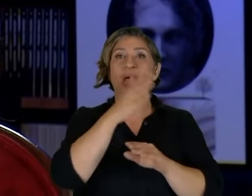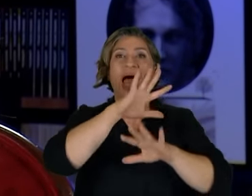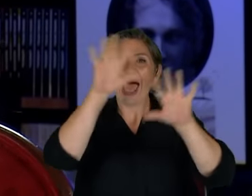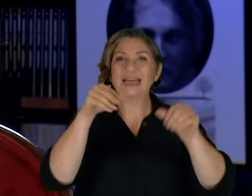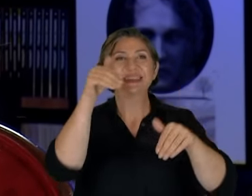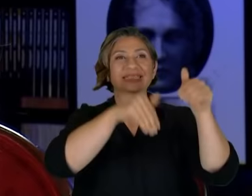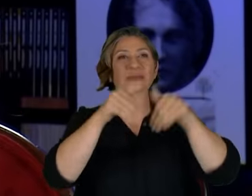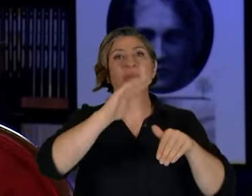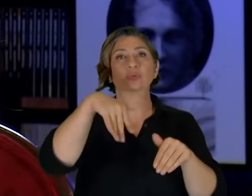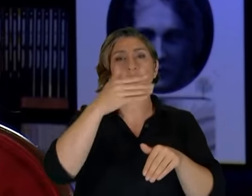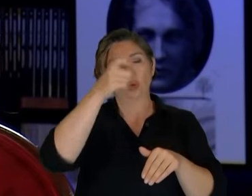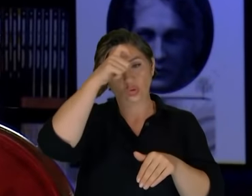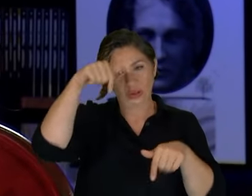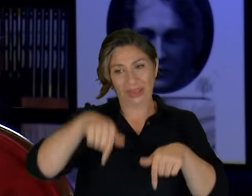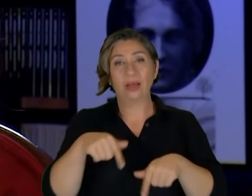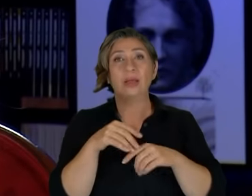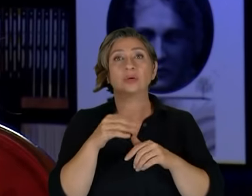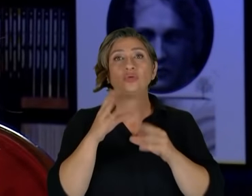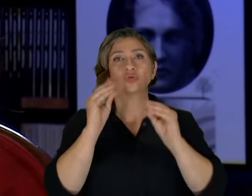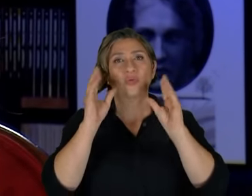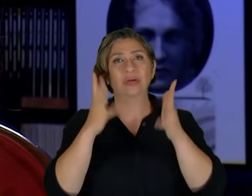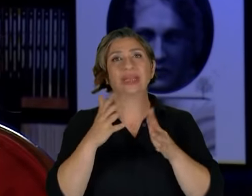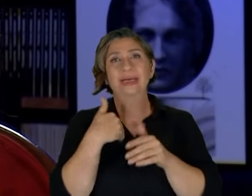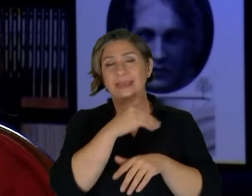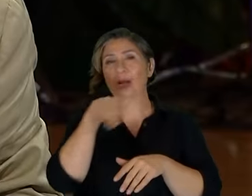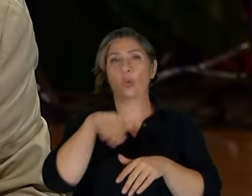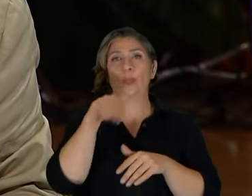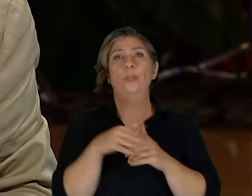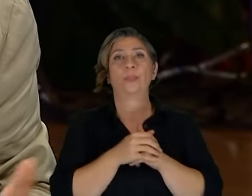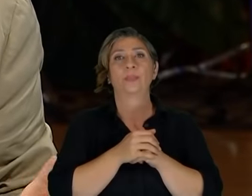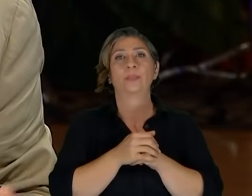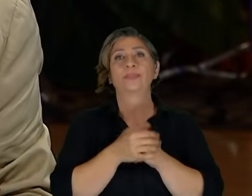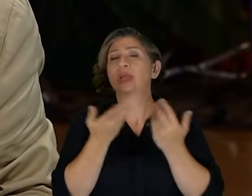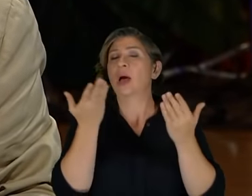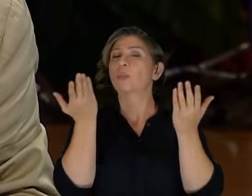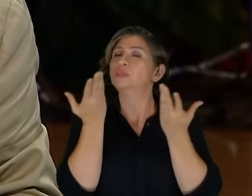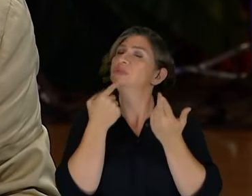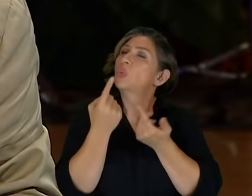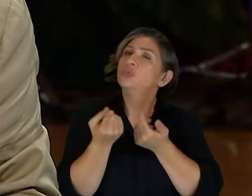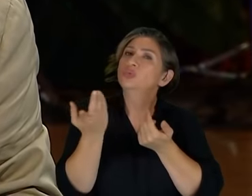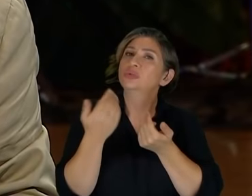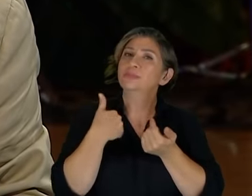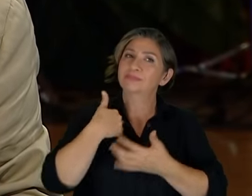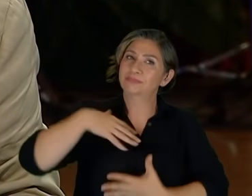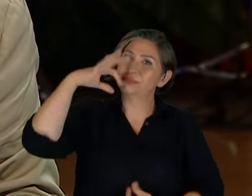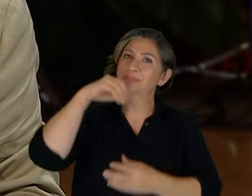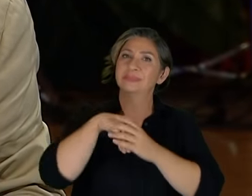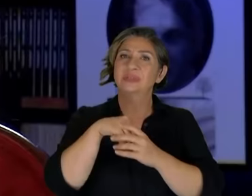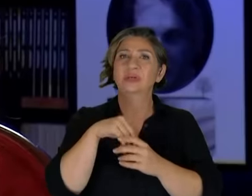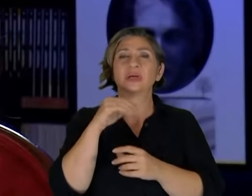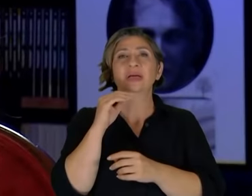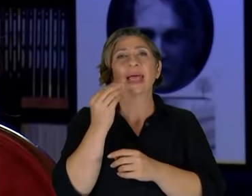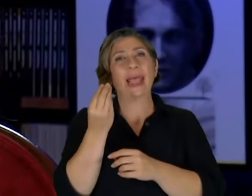seçimde Türkiye'de. Ki sıklıklı oluyor. Genelde de çıkıyorum. Ne yapıyorsunuz? Neler söylüyorsunuz bizim hakkımızda? Fena